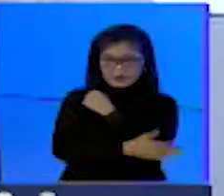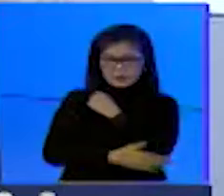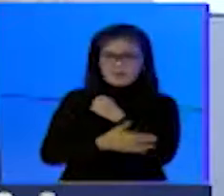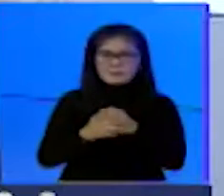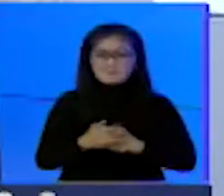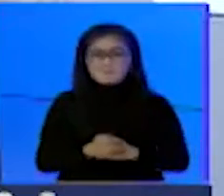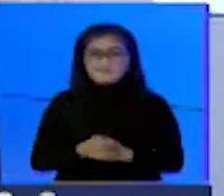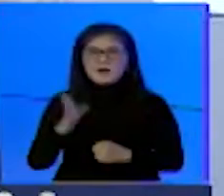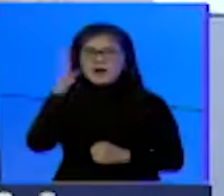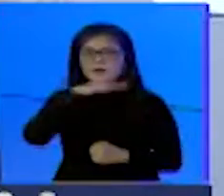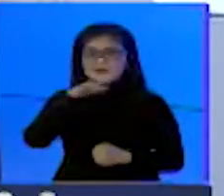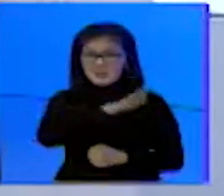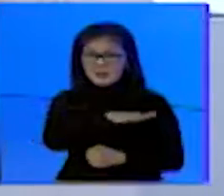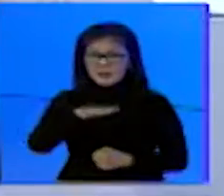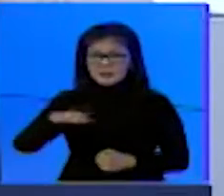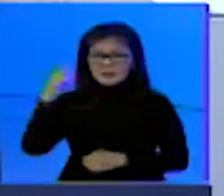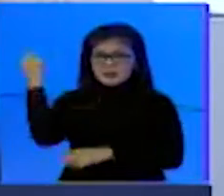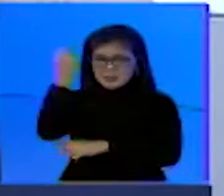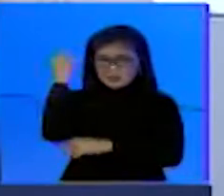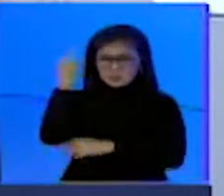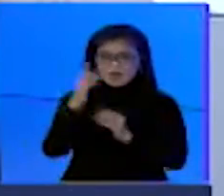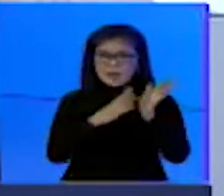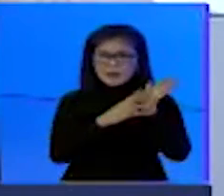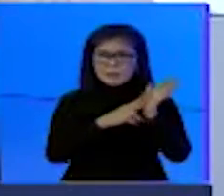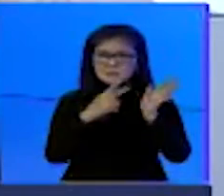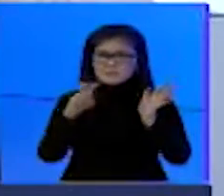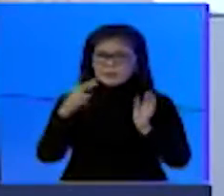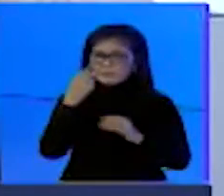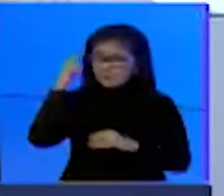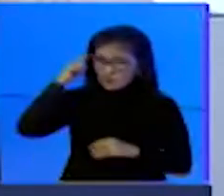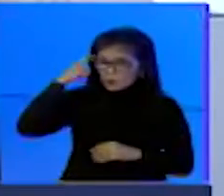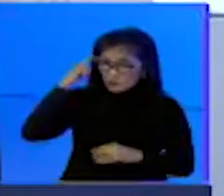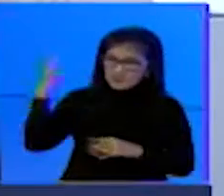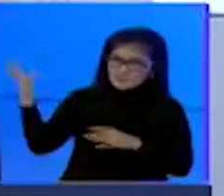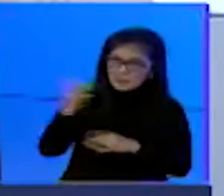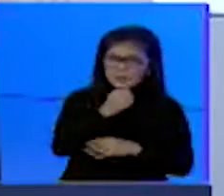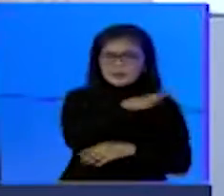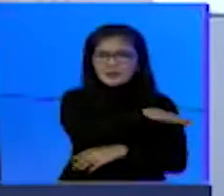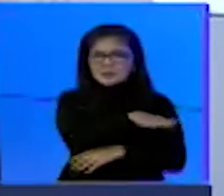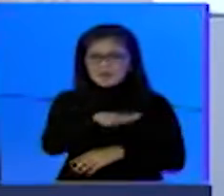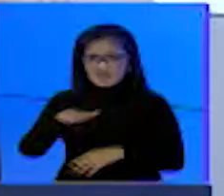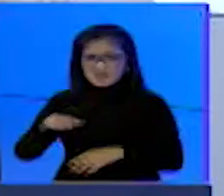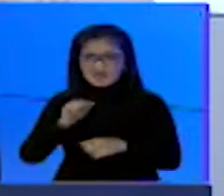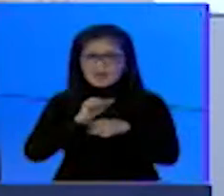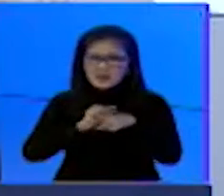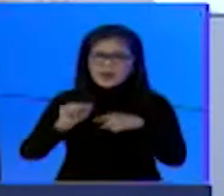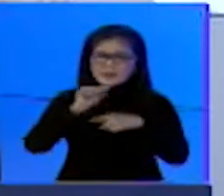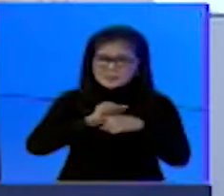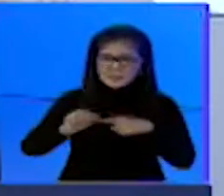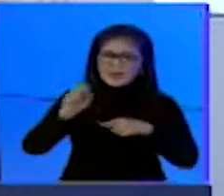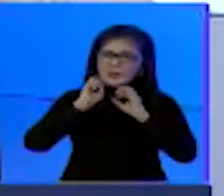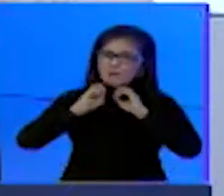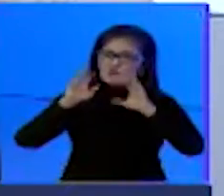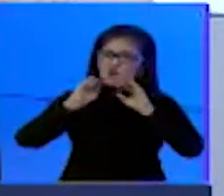Anak Nasional, kami dari MNC Peduli mengajak anak-anak untuk pelatihan vokal dan juga